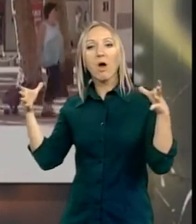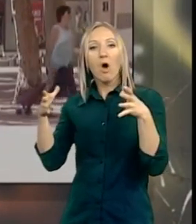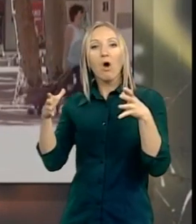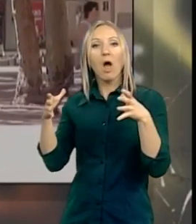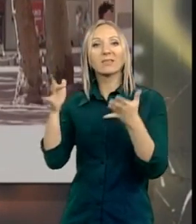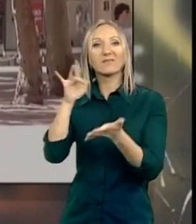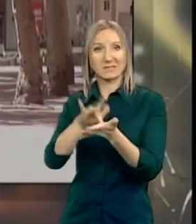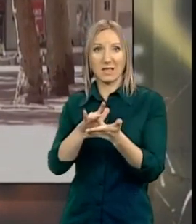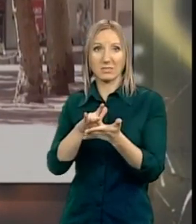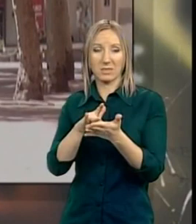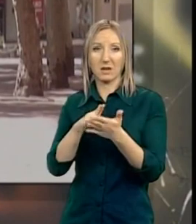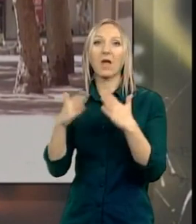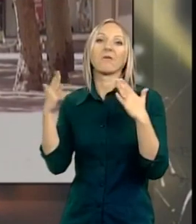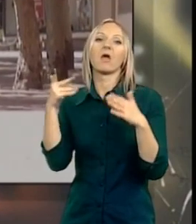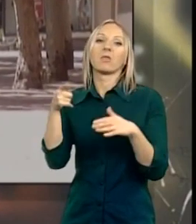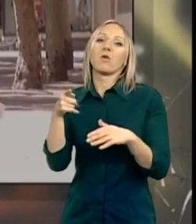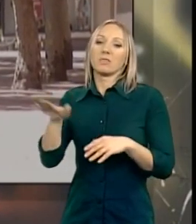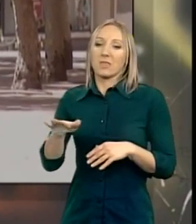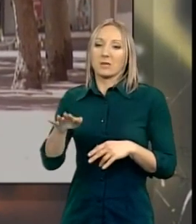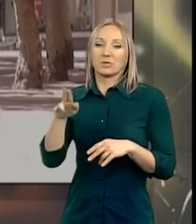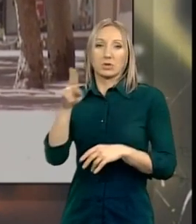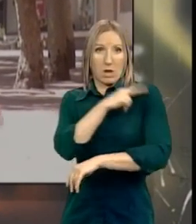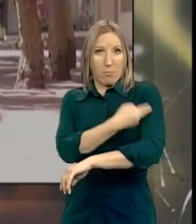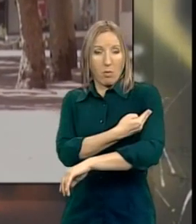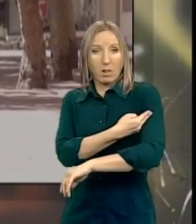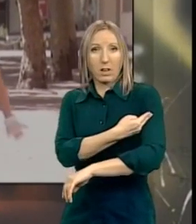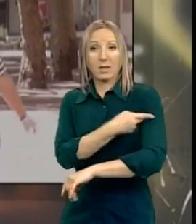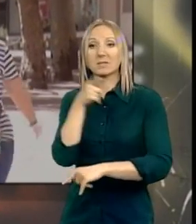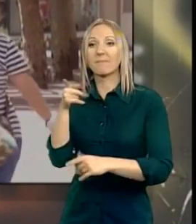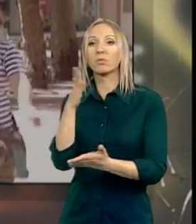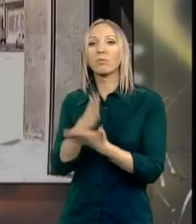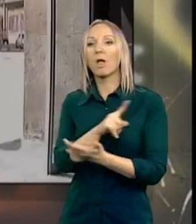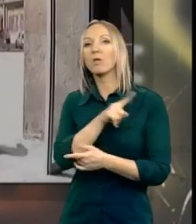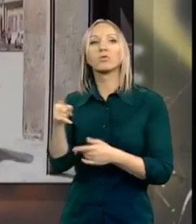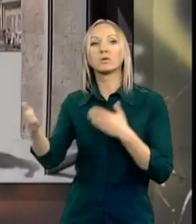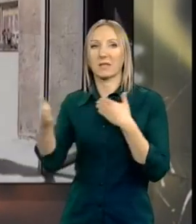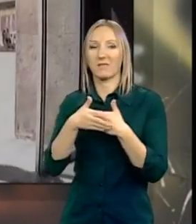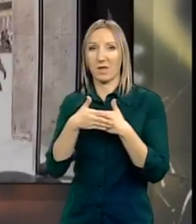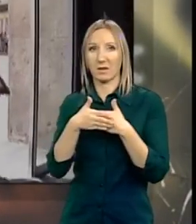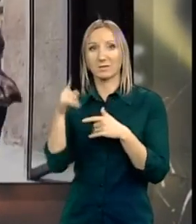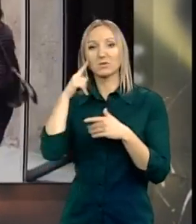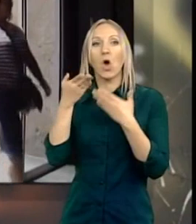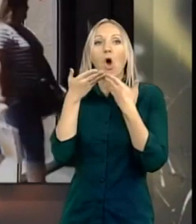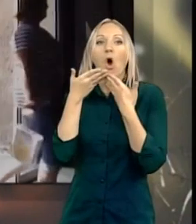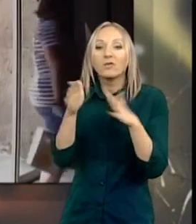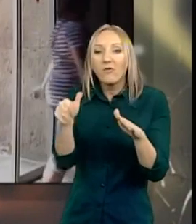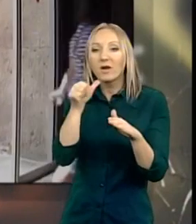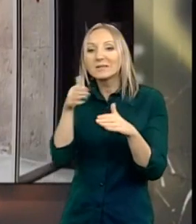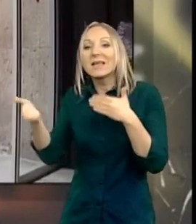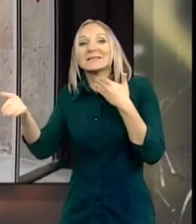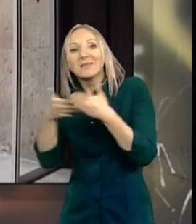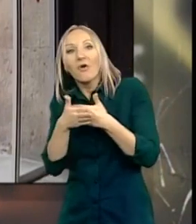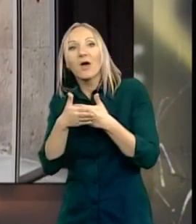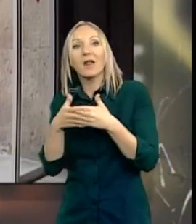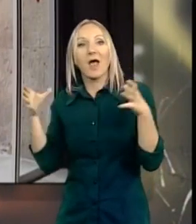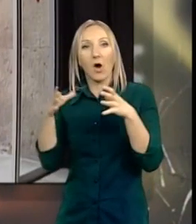stvari u dječju bolnicu. Tu smo bile do zatvaranja. Znači, otvorile smo praktično i zatvorile kolektivni